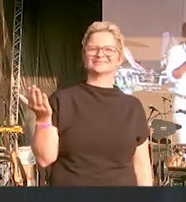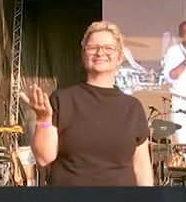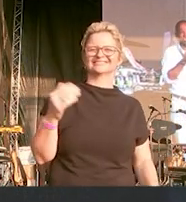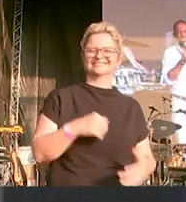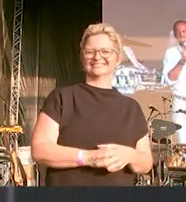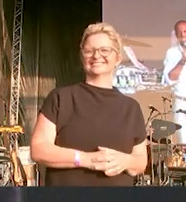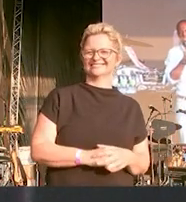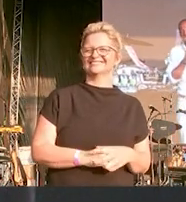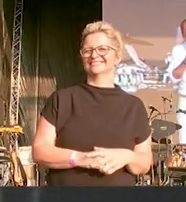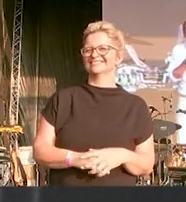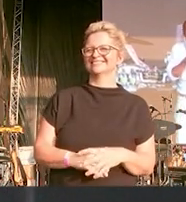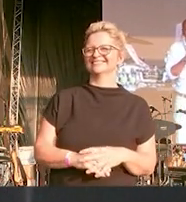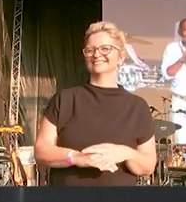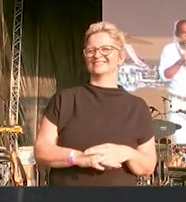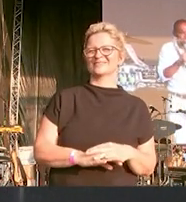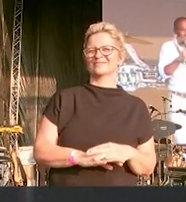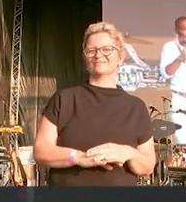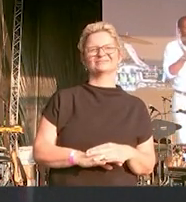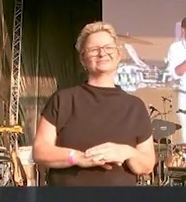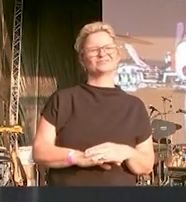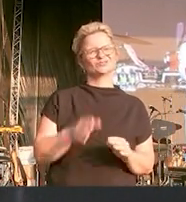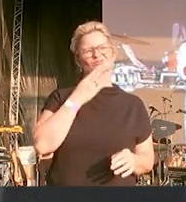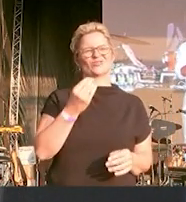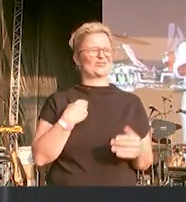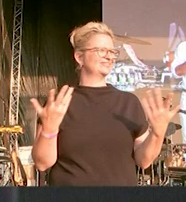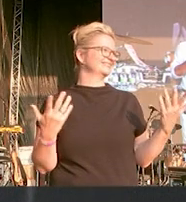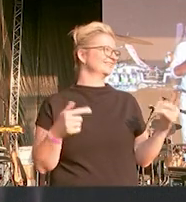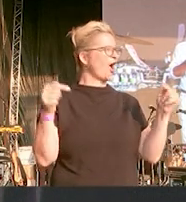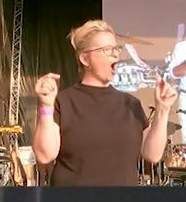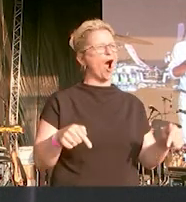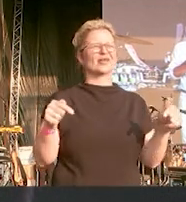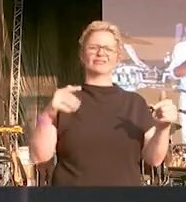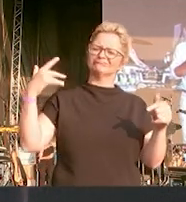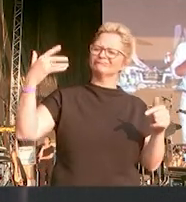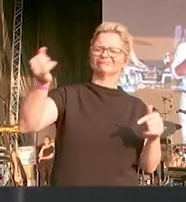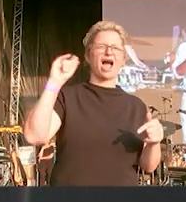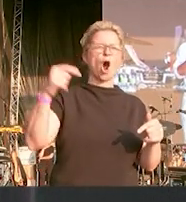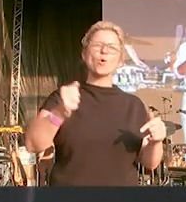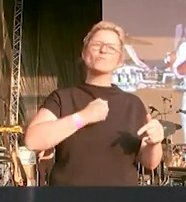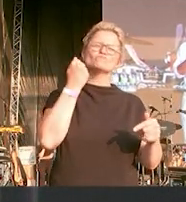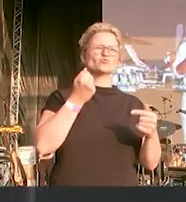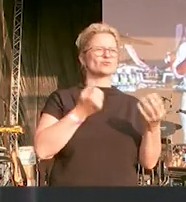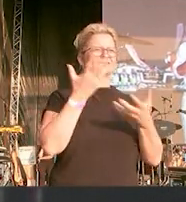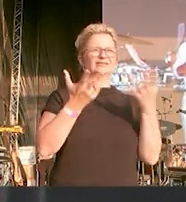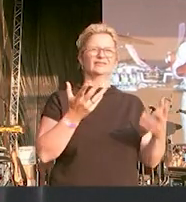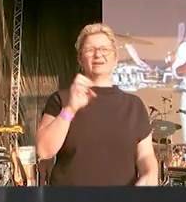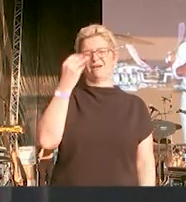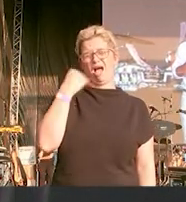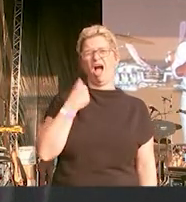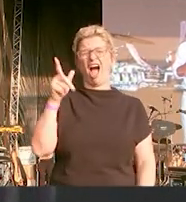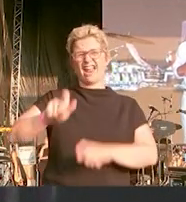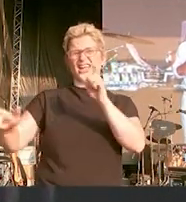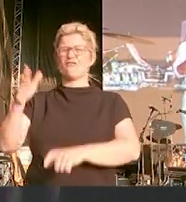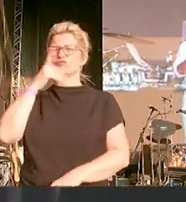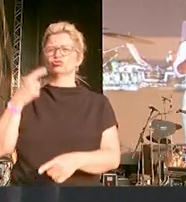Und es ist gut, dass wir uns heute und in Zukunft weiter Mut machen, denn wir wissen ja, dass einige das Rad der Zeit zurückdrehen